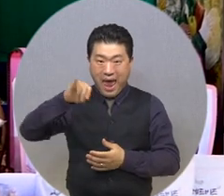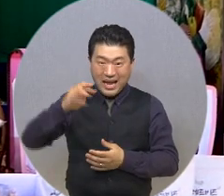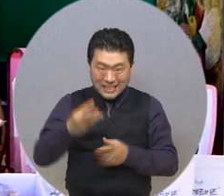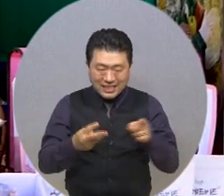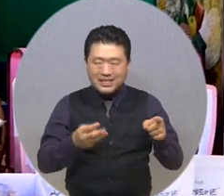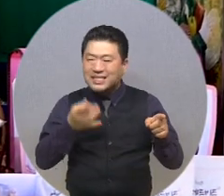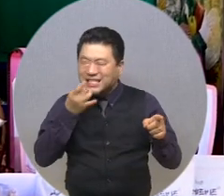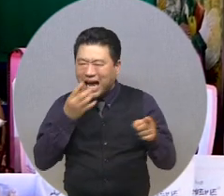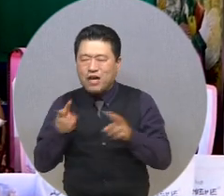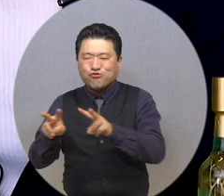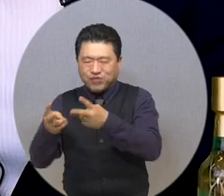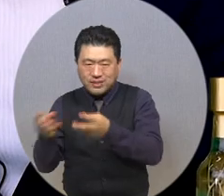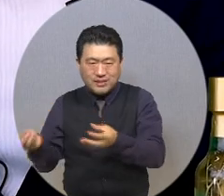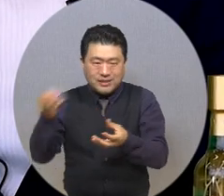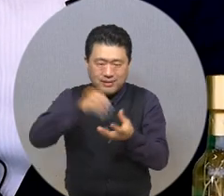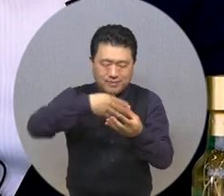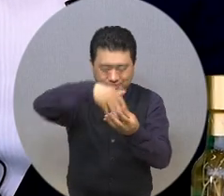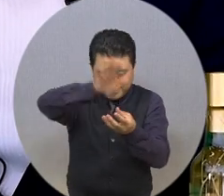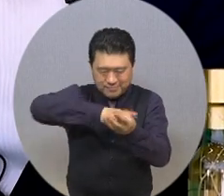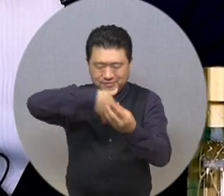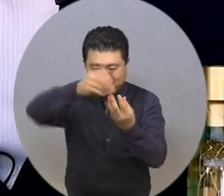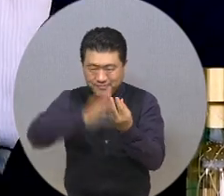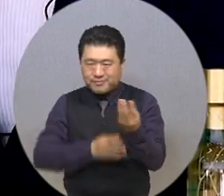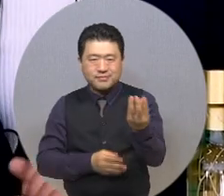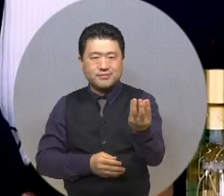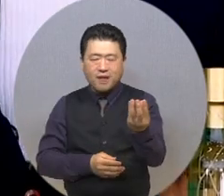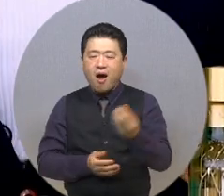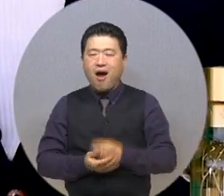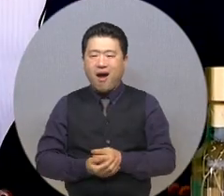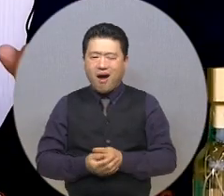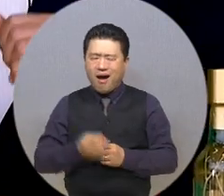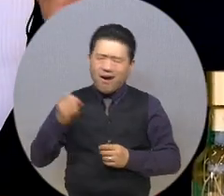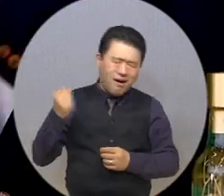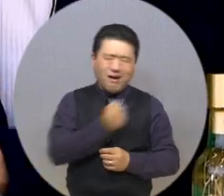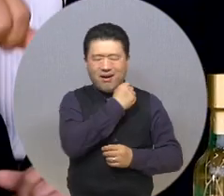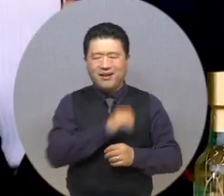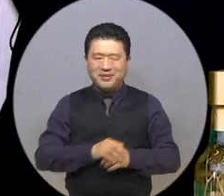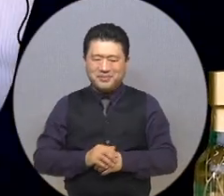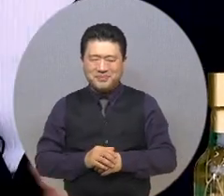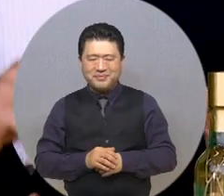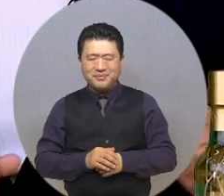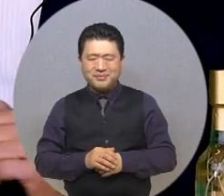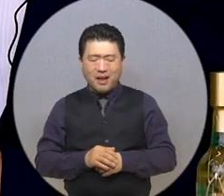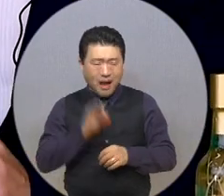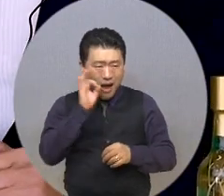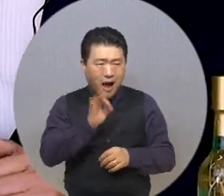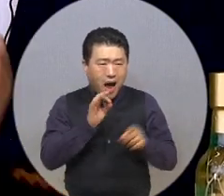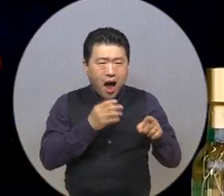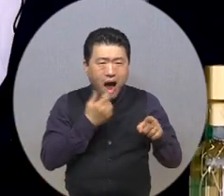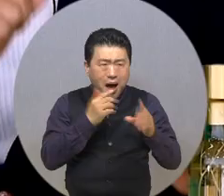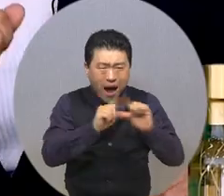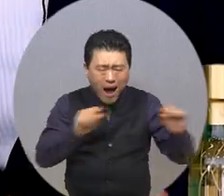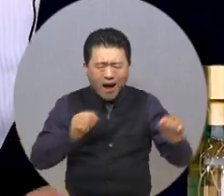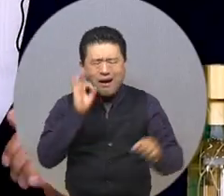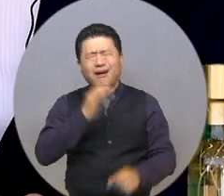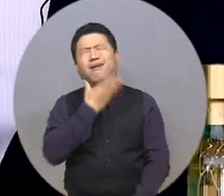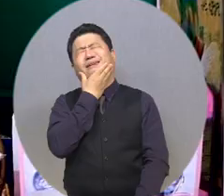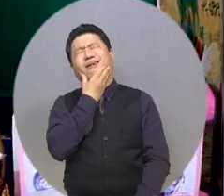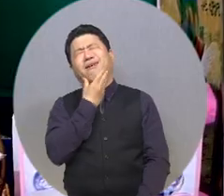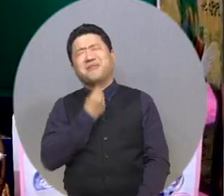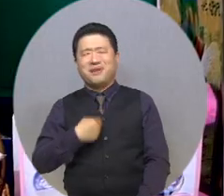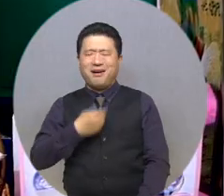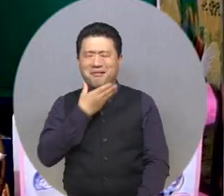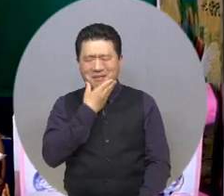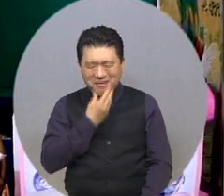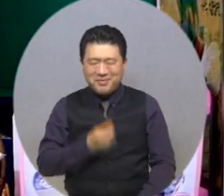튀긴 거를 입혀서. 이게 막 그냥. 아, 나는 먹을 때만 먹으면 그냥 행복해. 아, 진짜. 네.